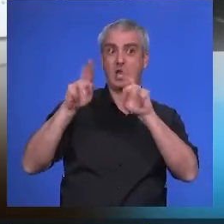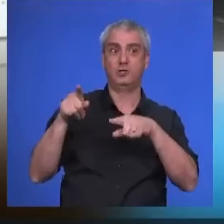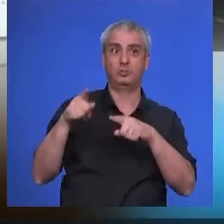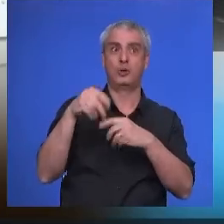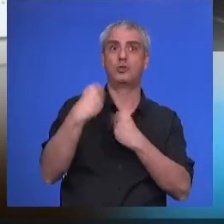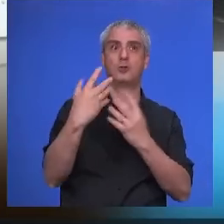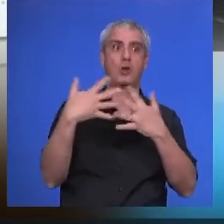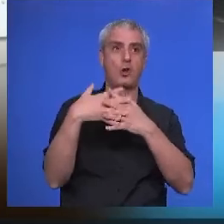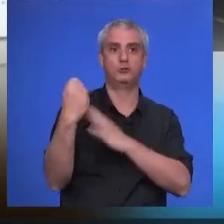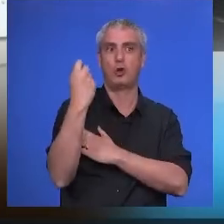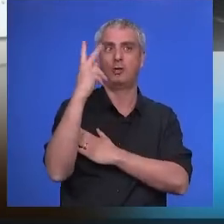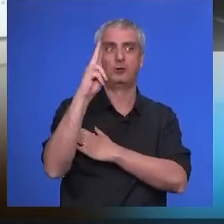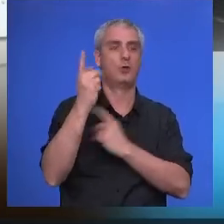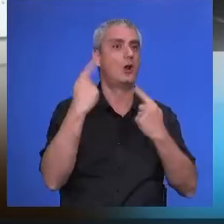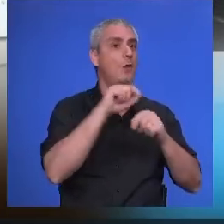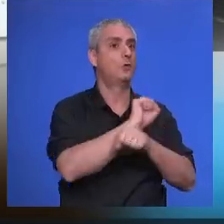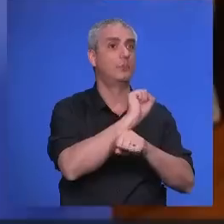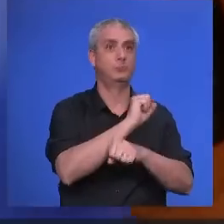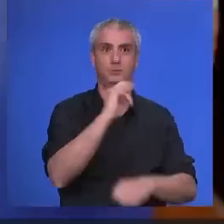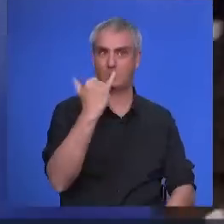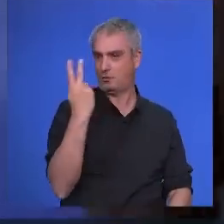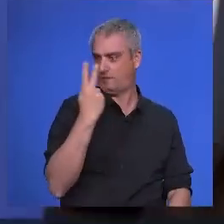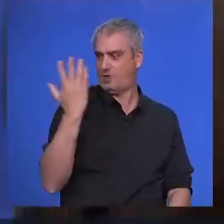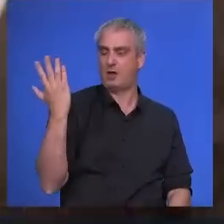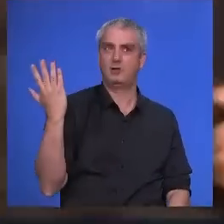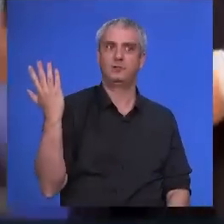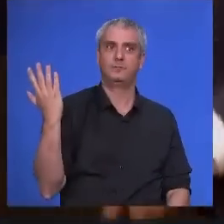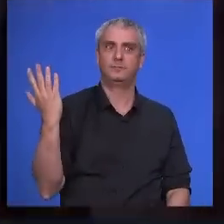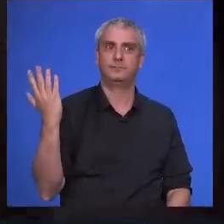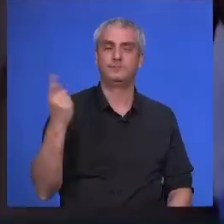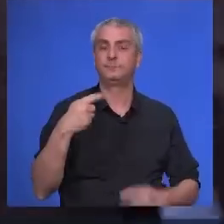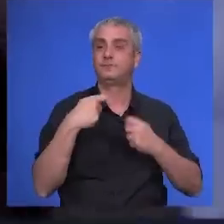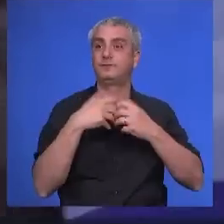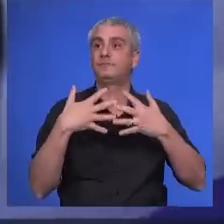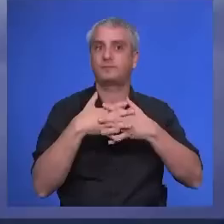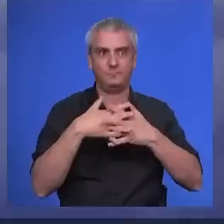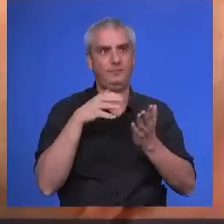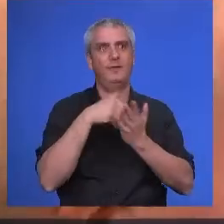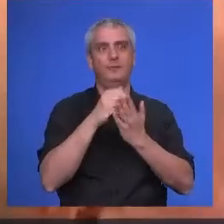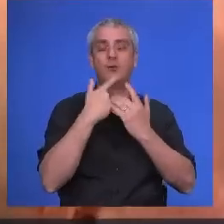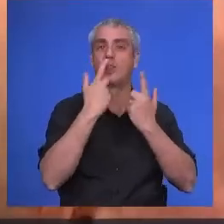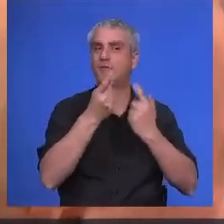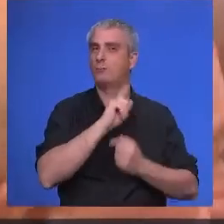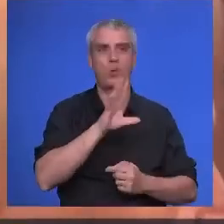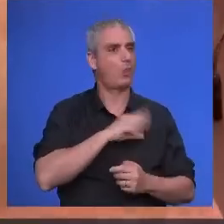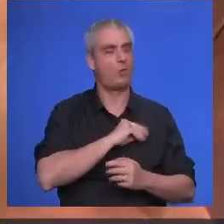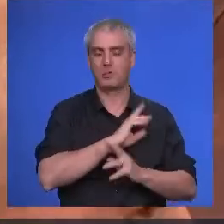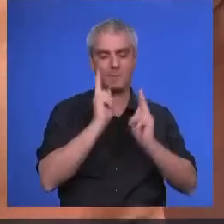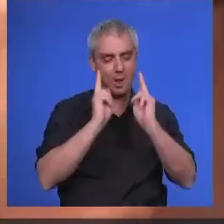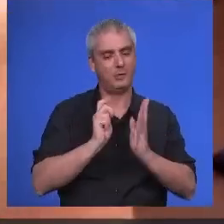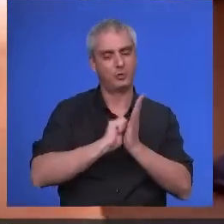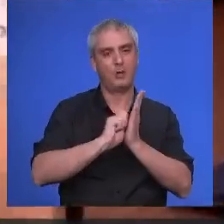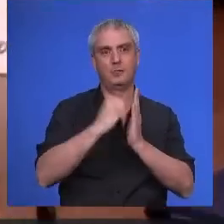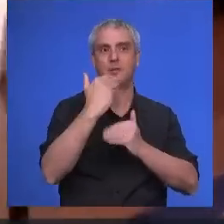כוח. לעומת האופוזיציה? לעומת... כן, בוודאי! חברי הקואליציה ממשיכים להבהיר כי הם לא מתכוונים לעצור את החקיקה גם